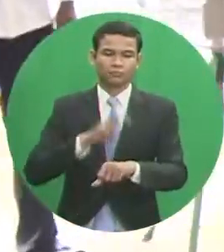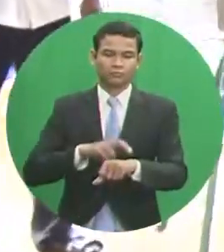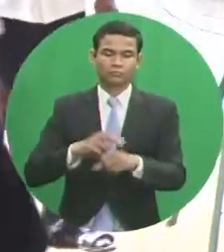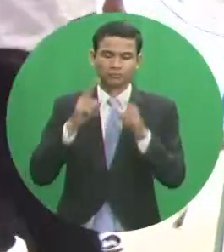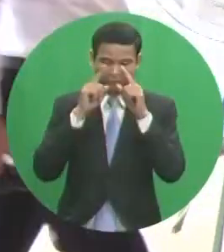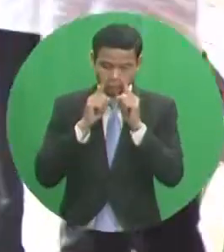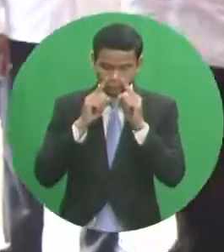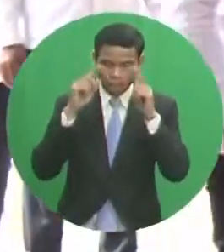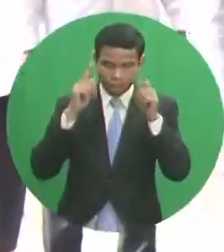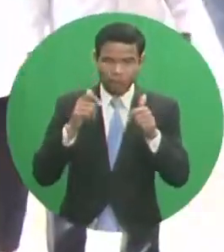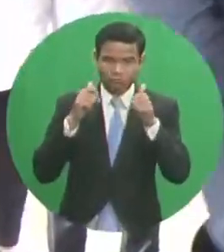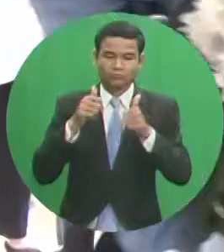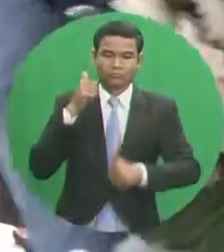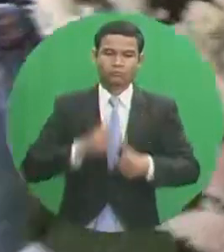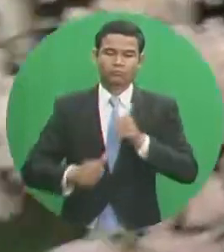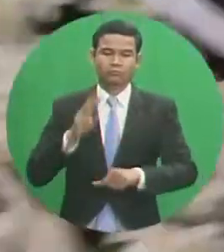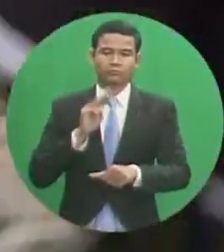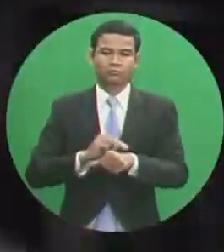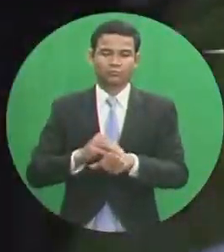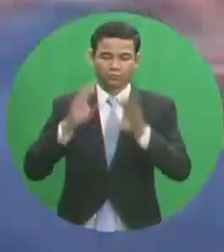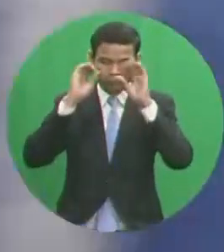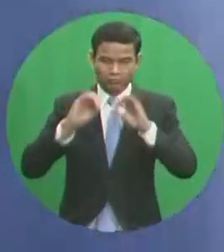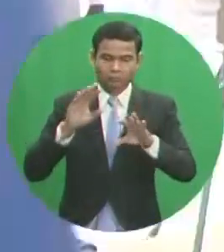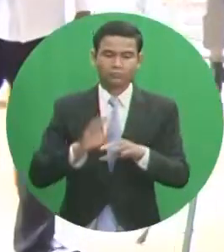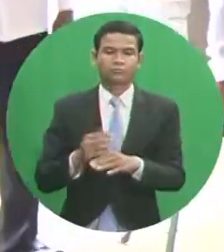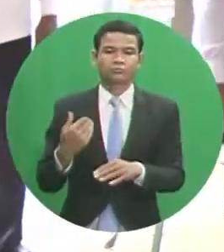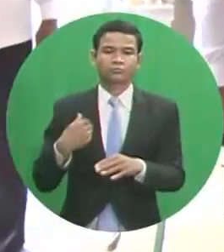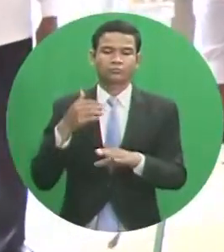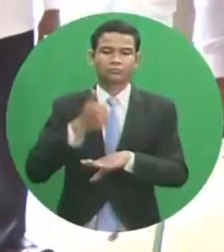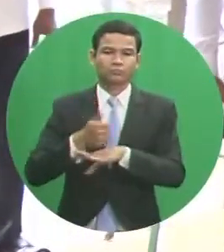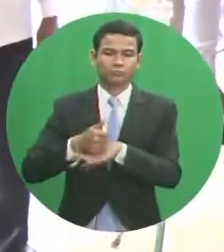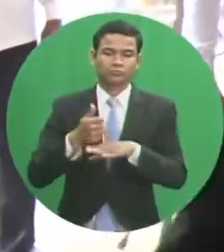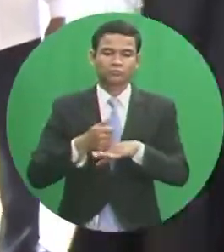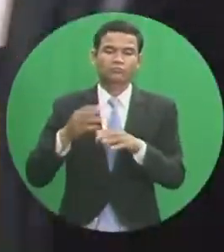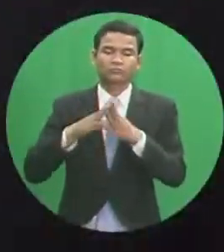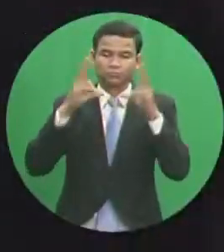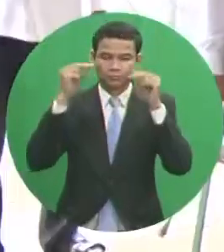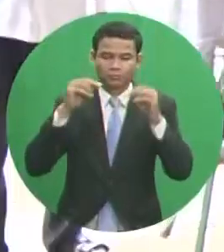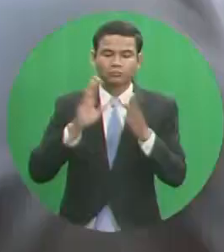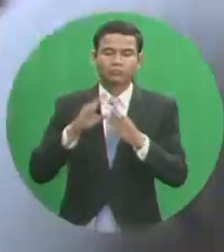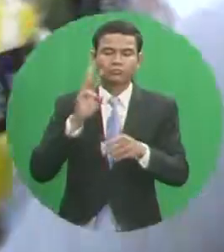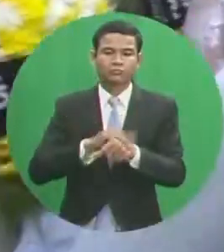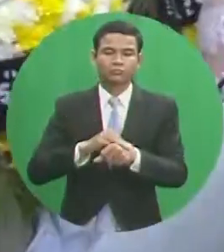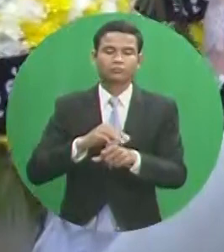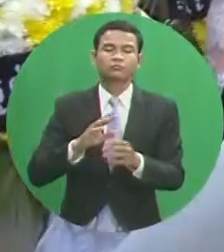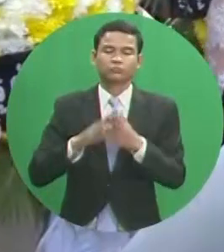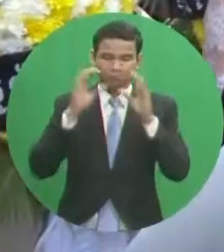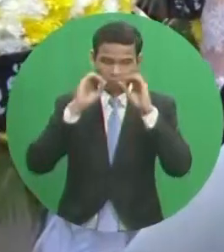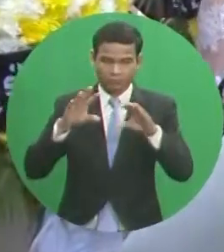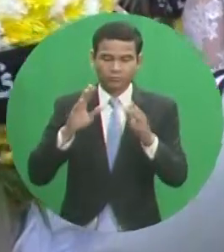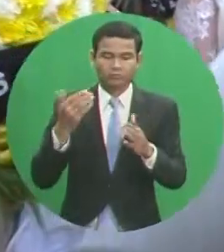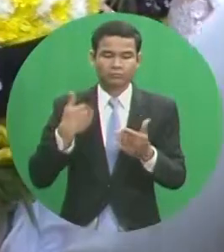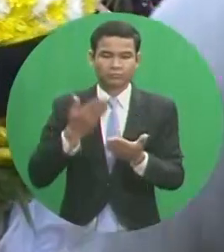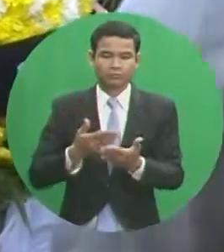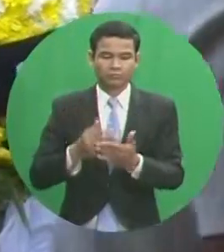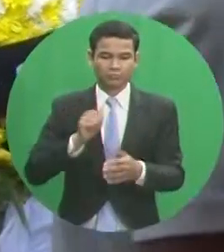ำนุไอจุดดำรัฐมนตรีเขียวกันยดขนมเนียมถนัดหน่อมนังมนตรีริชกาในกระทรวงปอดมินนังขนมเนียมไอ